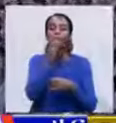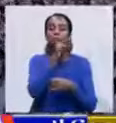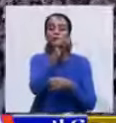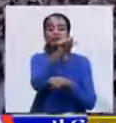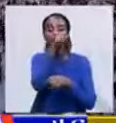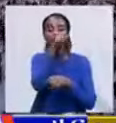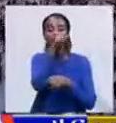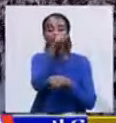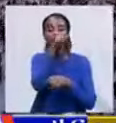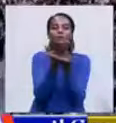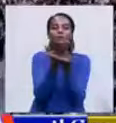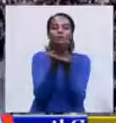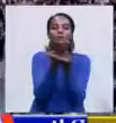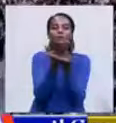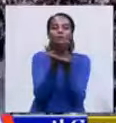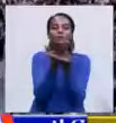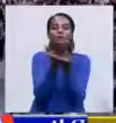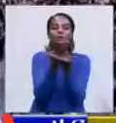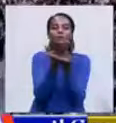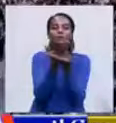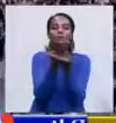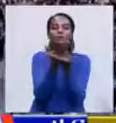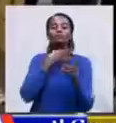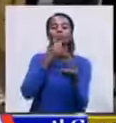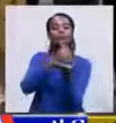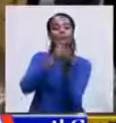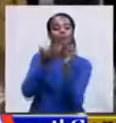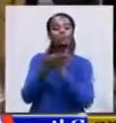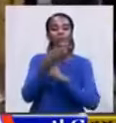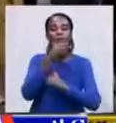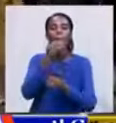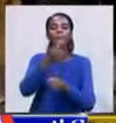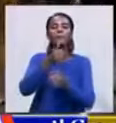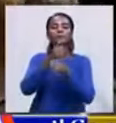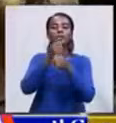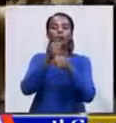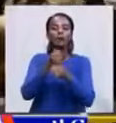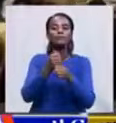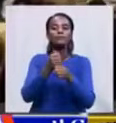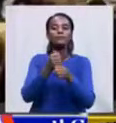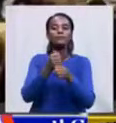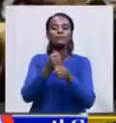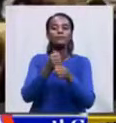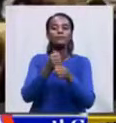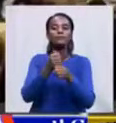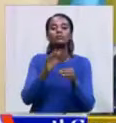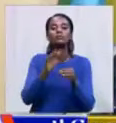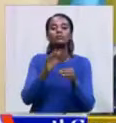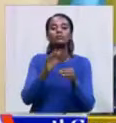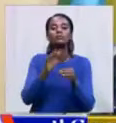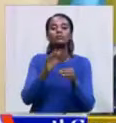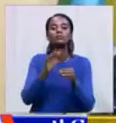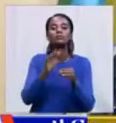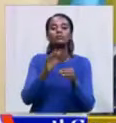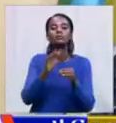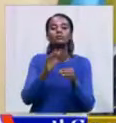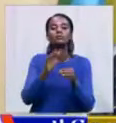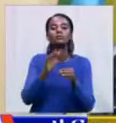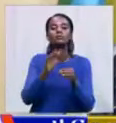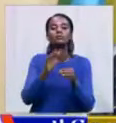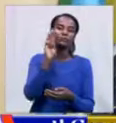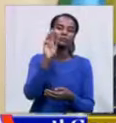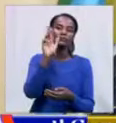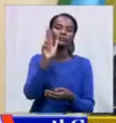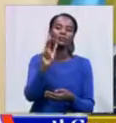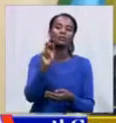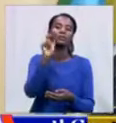ሁኔታ እንደሚለይ ጠቅሰው ህዝበ ሙስሊሙ በመተጋገዝና በመደጋገፍ እንዲያሳልፈውም ጥሪ አቅርበዋል። የረመዳን ወር የሰደቃ ወር